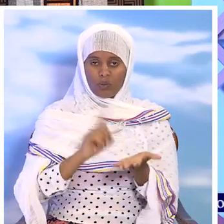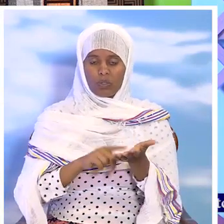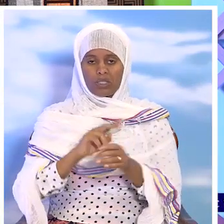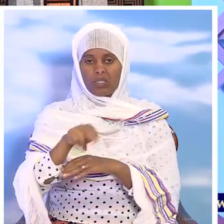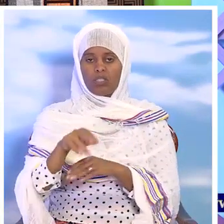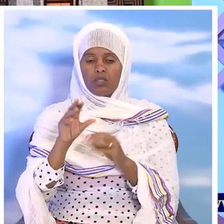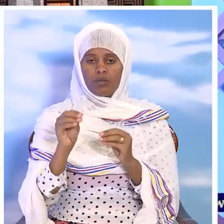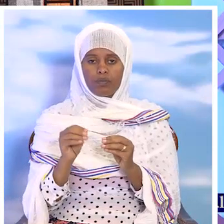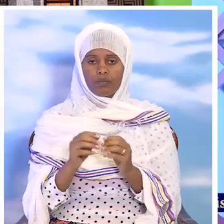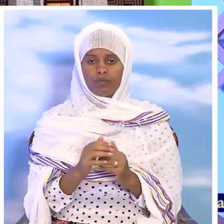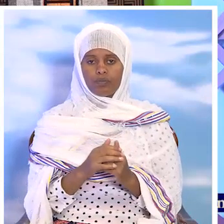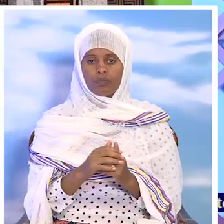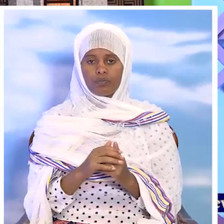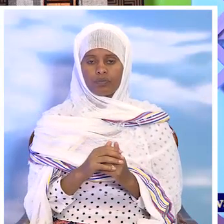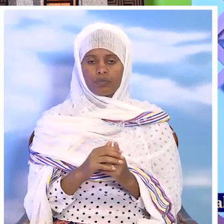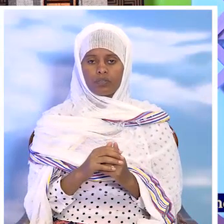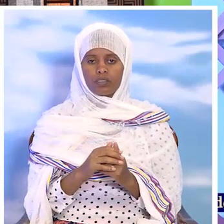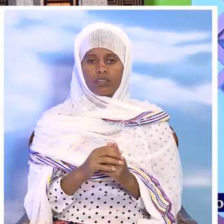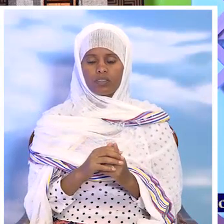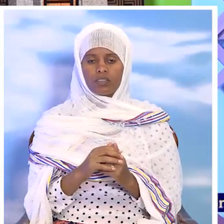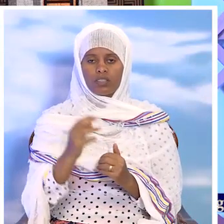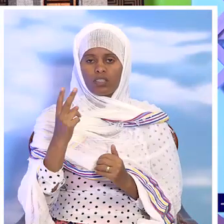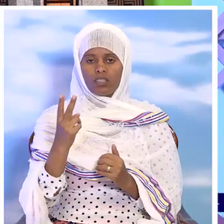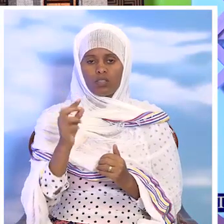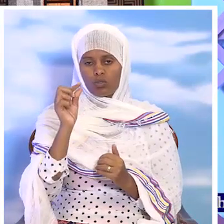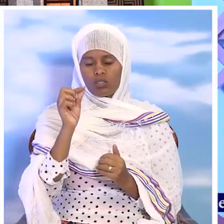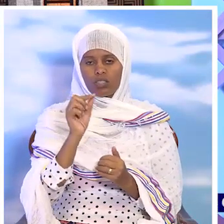ስለዚ ክልተ ንኡሳት ኣርእስቲ ከፍ ኢልዎን ኣሎ።